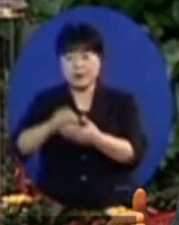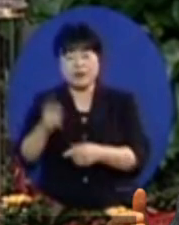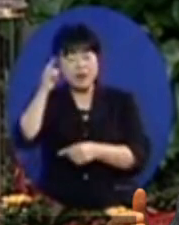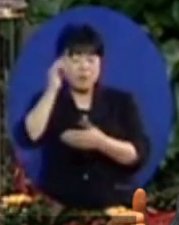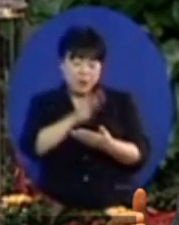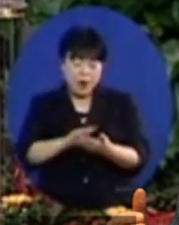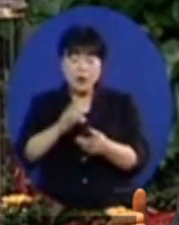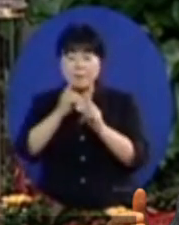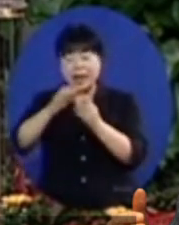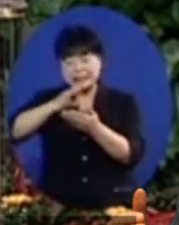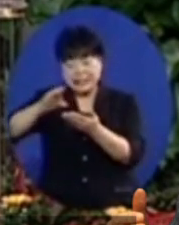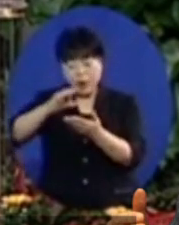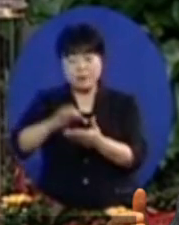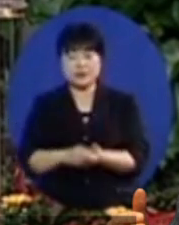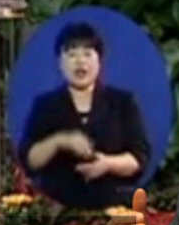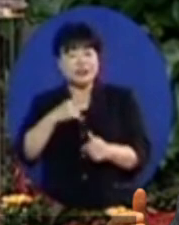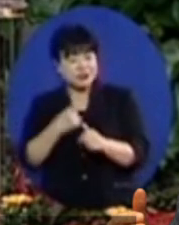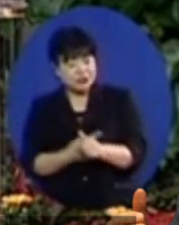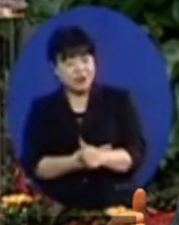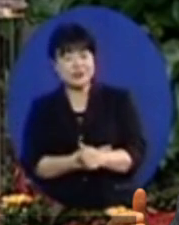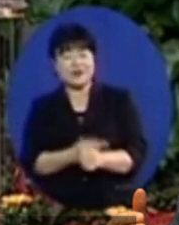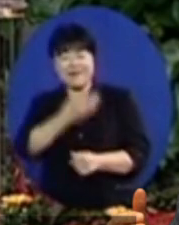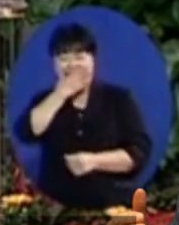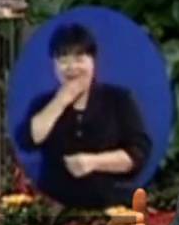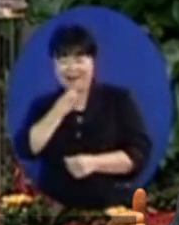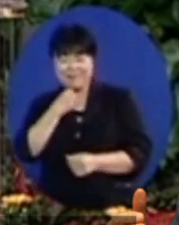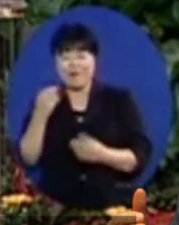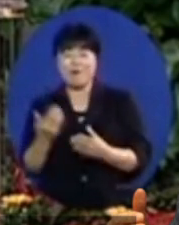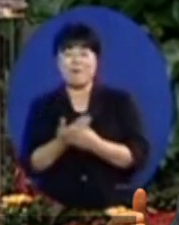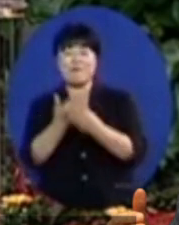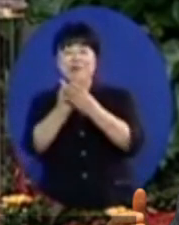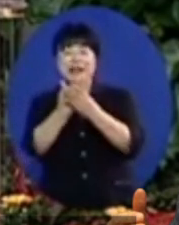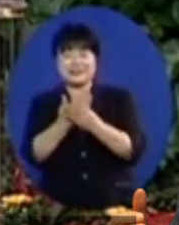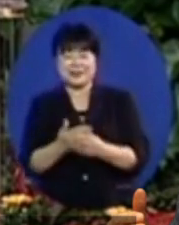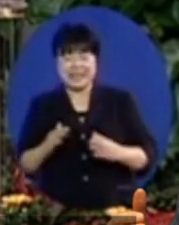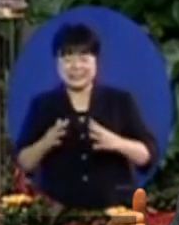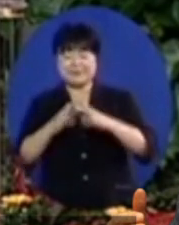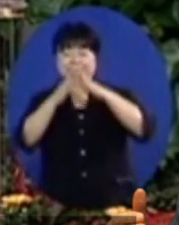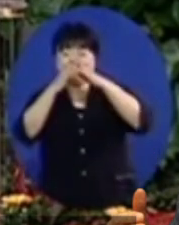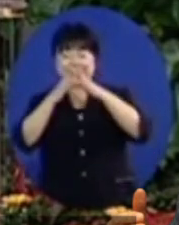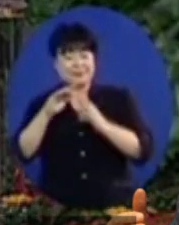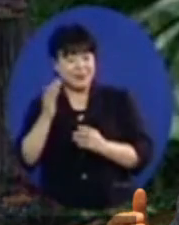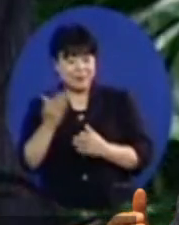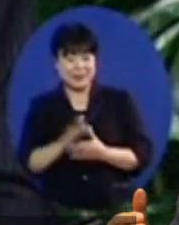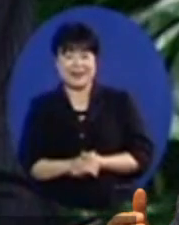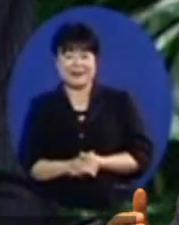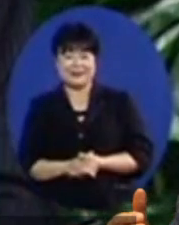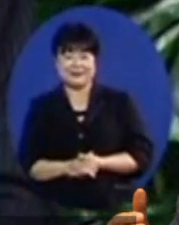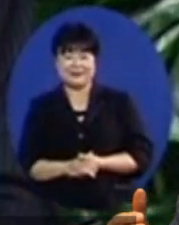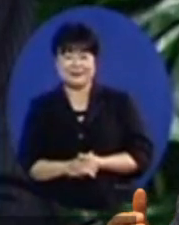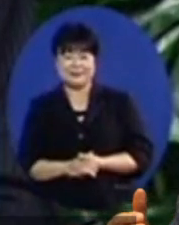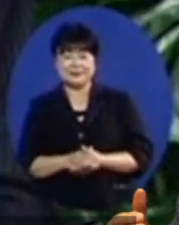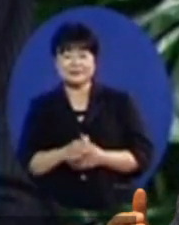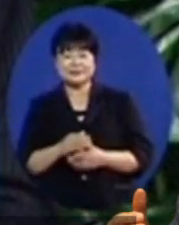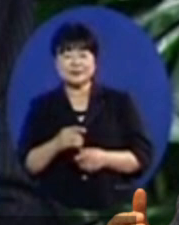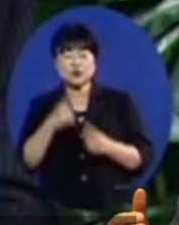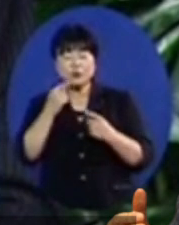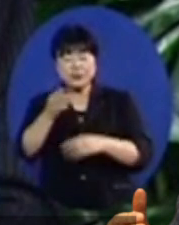평화적인 언어가 흘러나오는 사람은 행복과 번영의 인생집을 짓게 된다. 제가 늘 하는